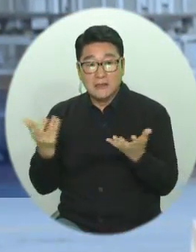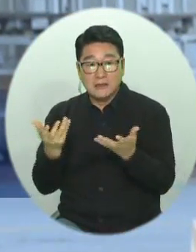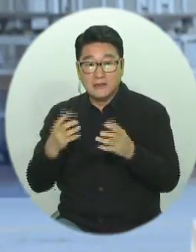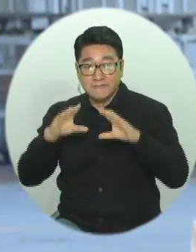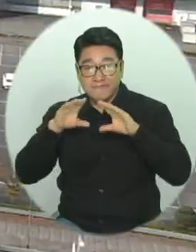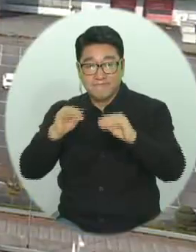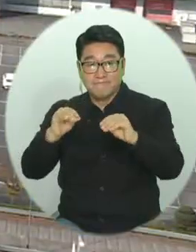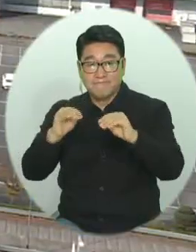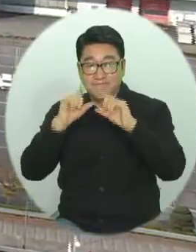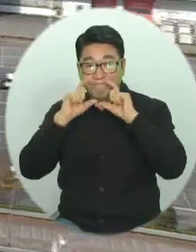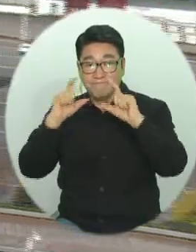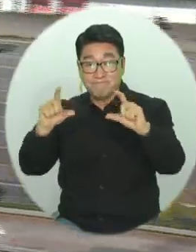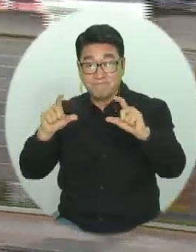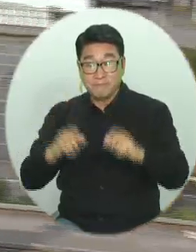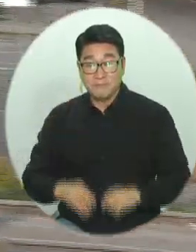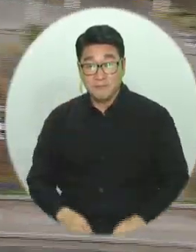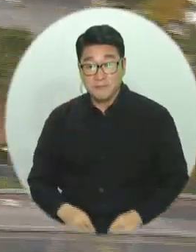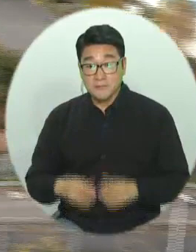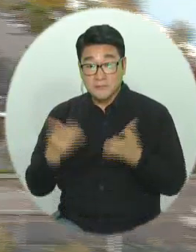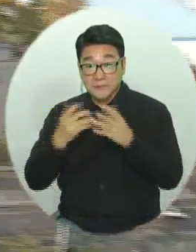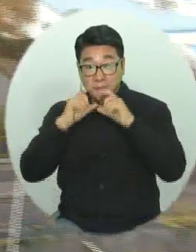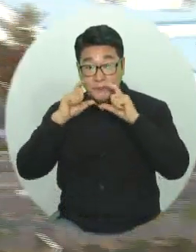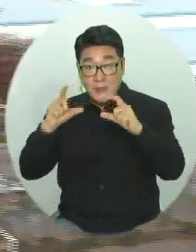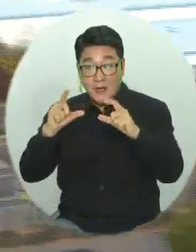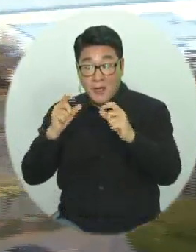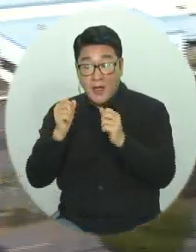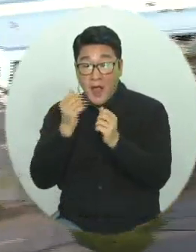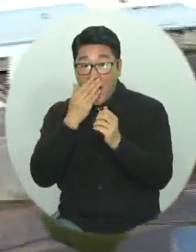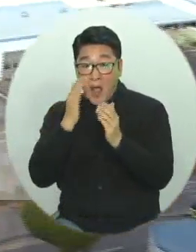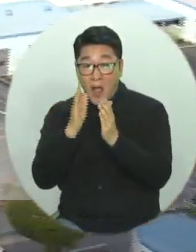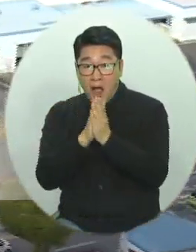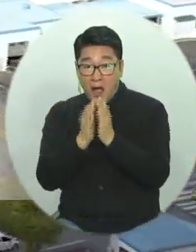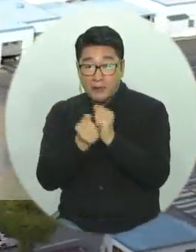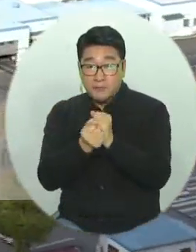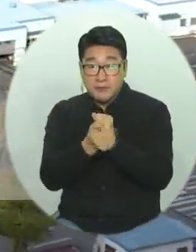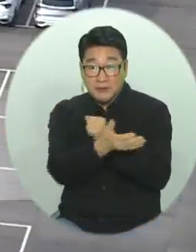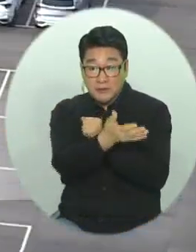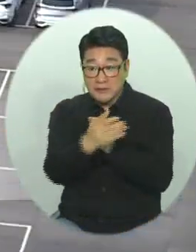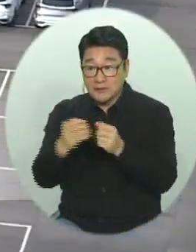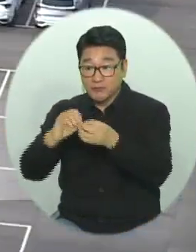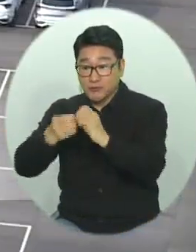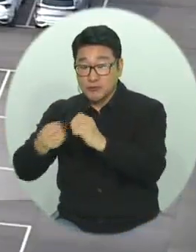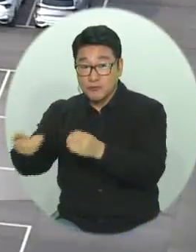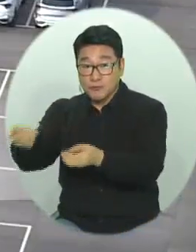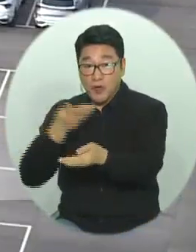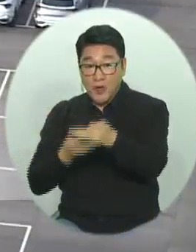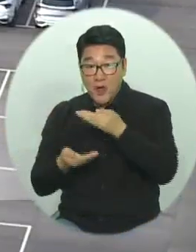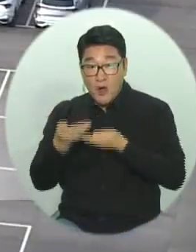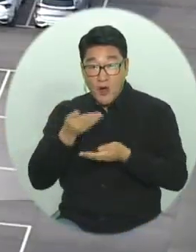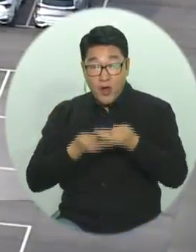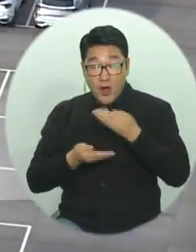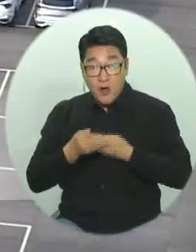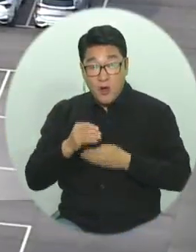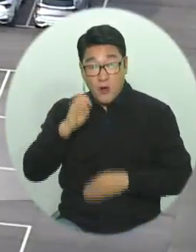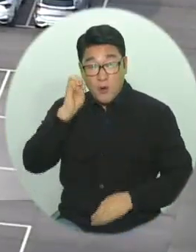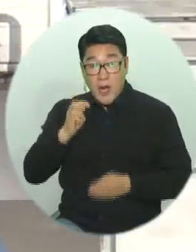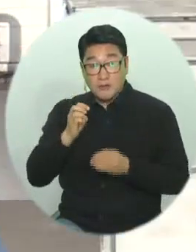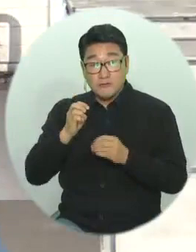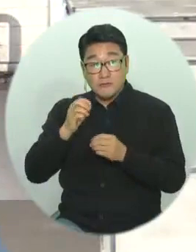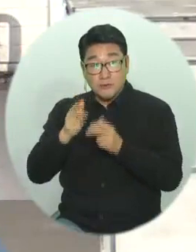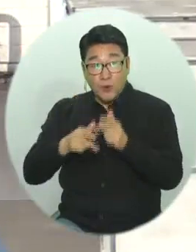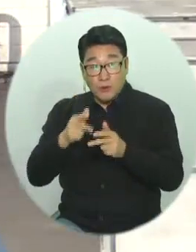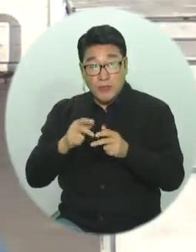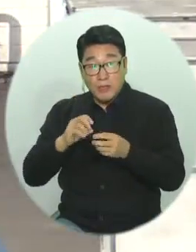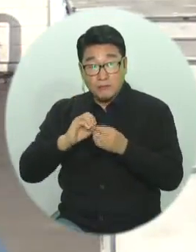중지를 했습니다. 이 중지 명령의 여파는 컸습니다. 이 업체로부터 부품을 납품받는 기아 오토랜드 광주 공장의